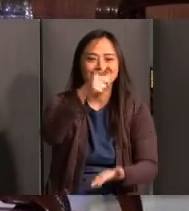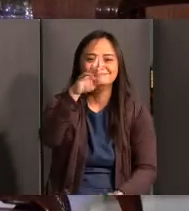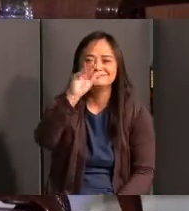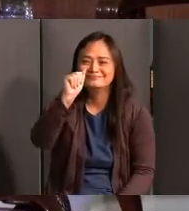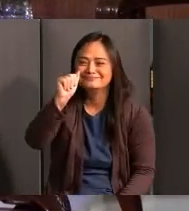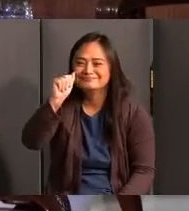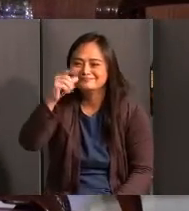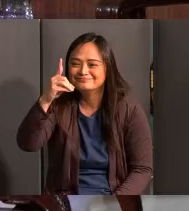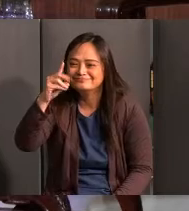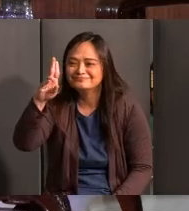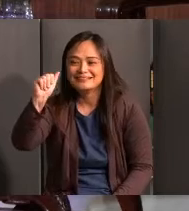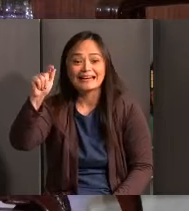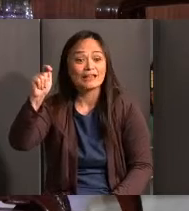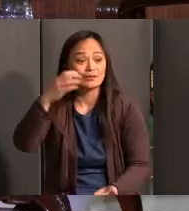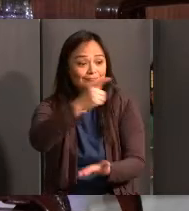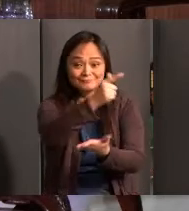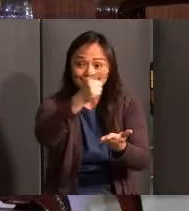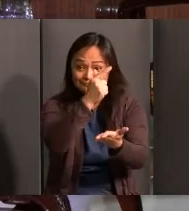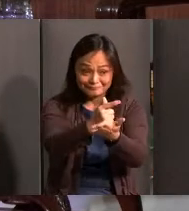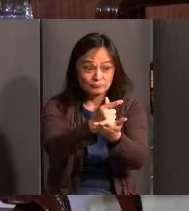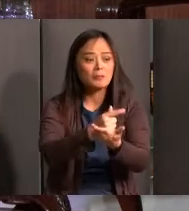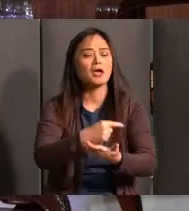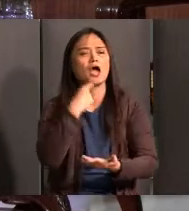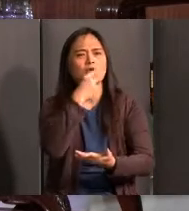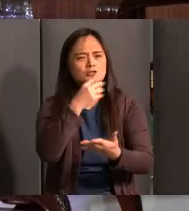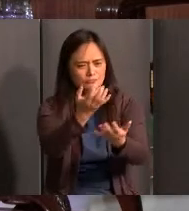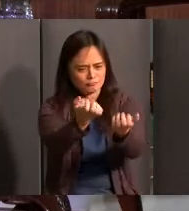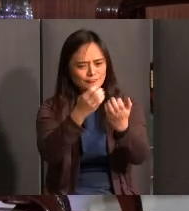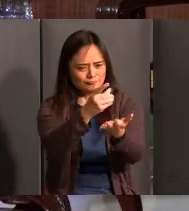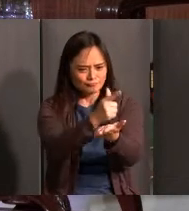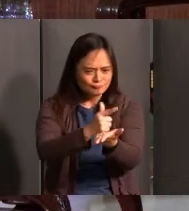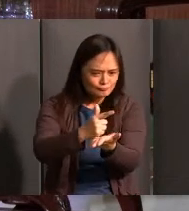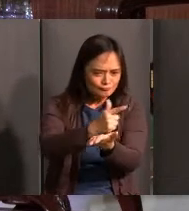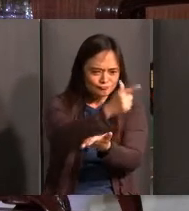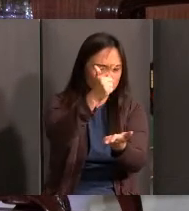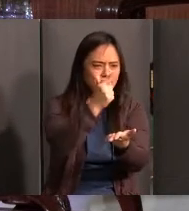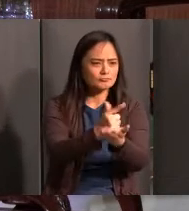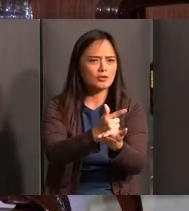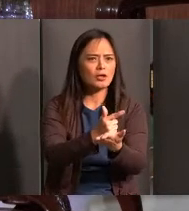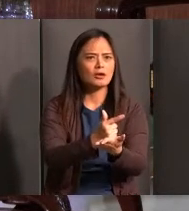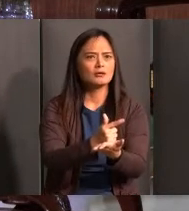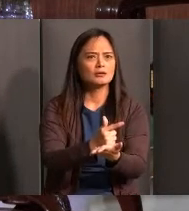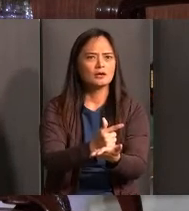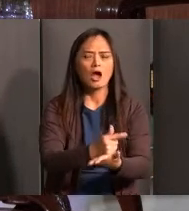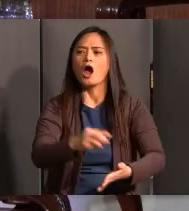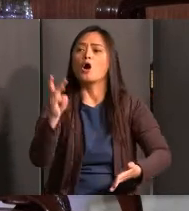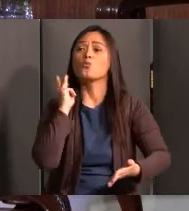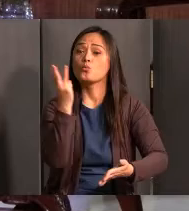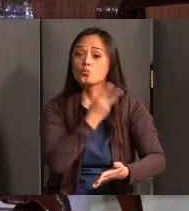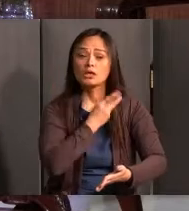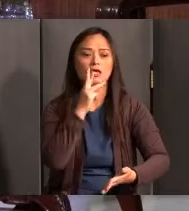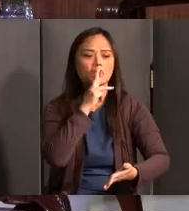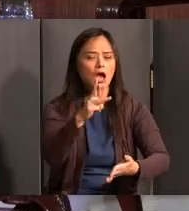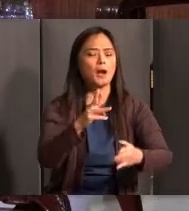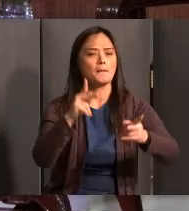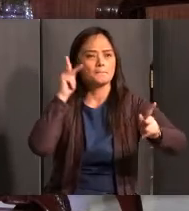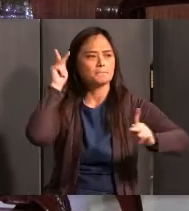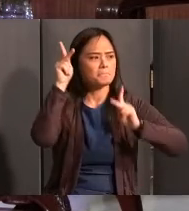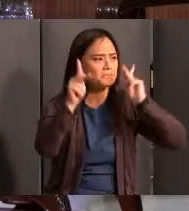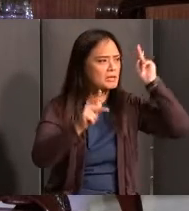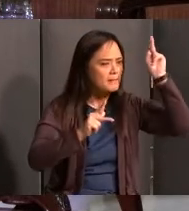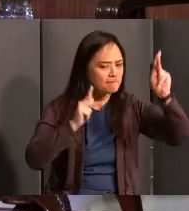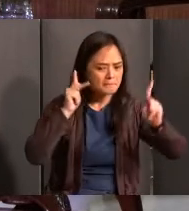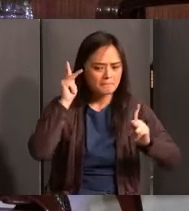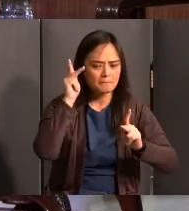Mga kapatid, isipin natin ito. We are a bunch of people na